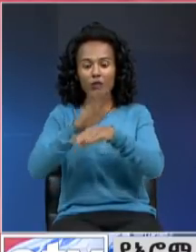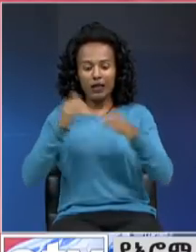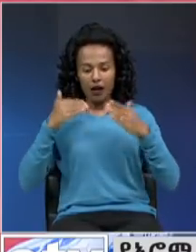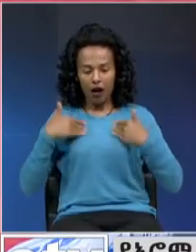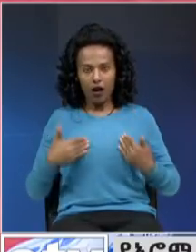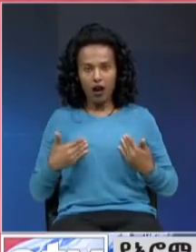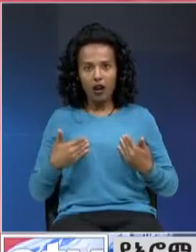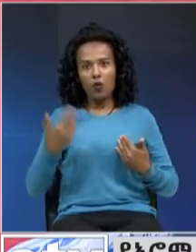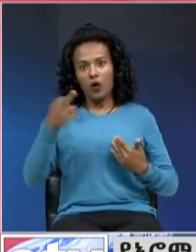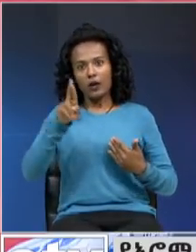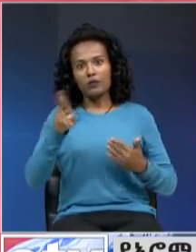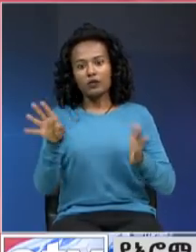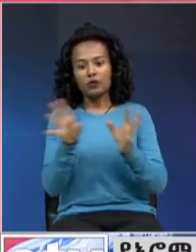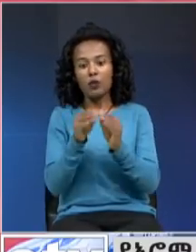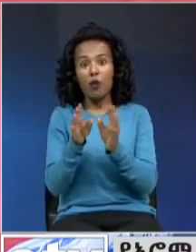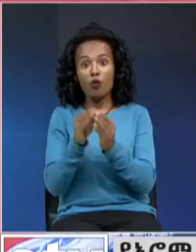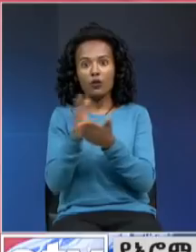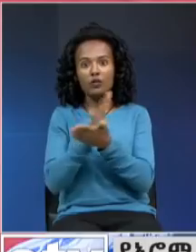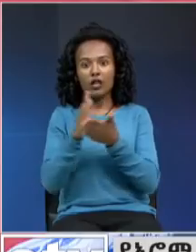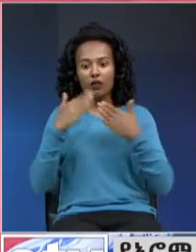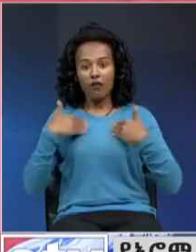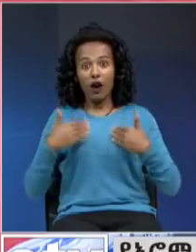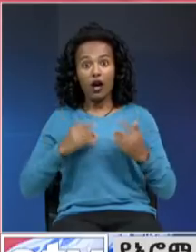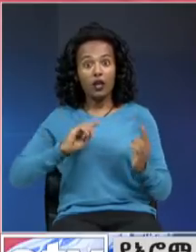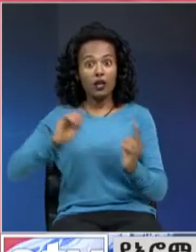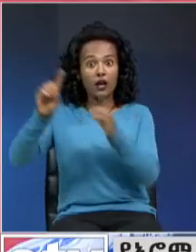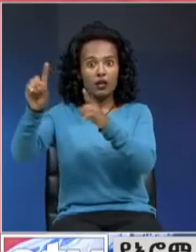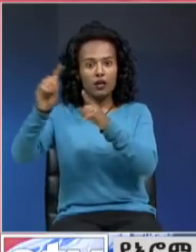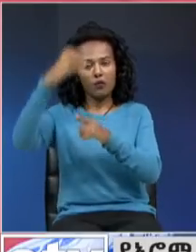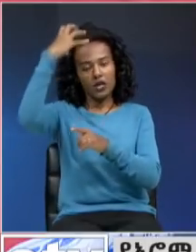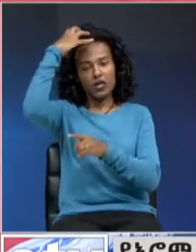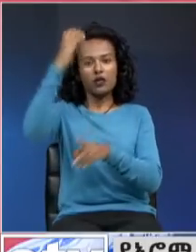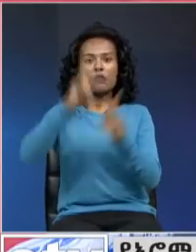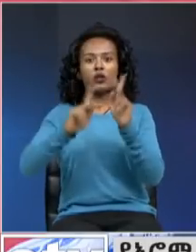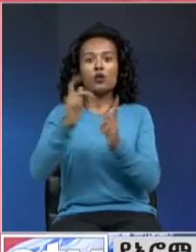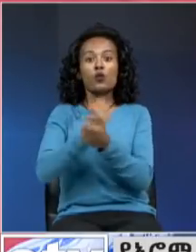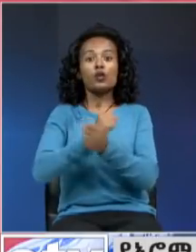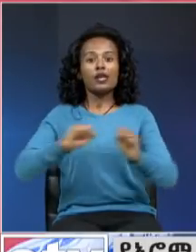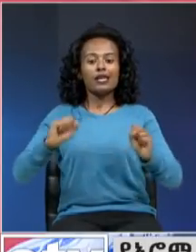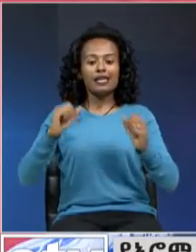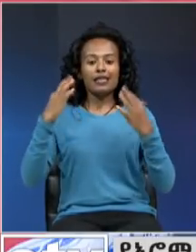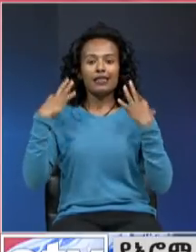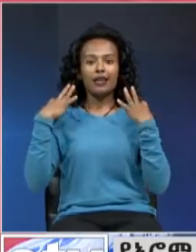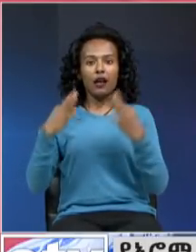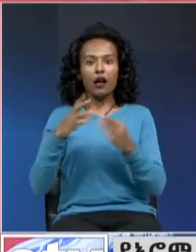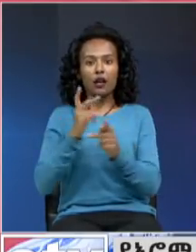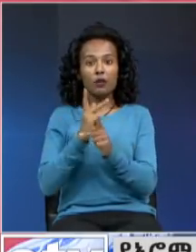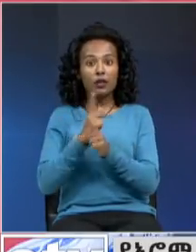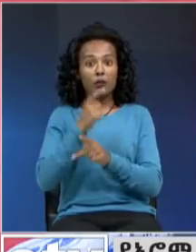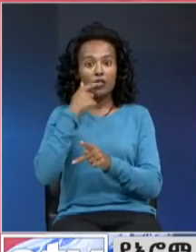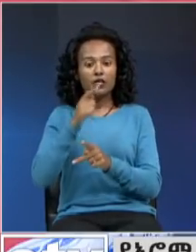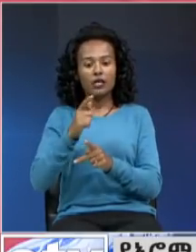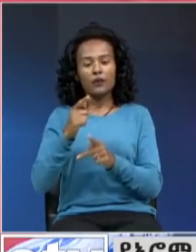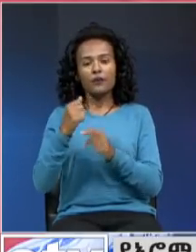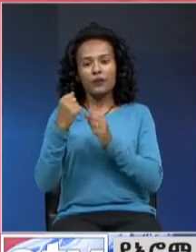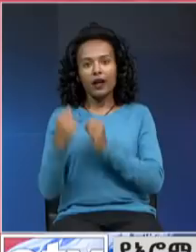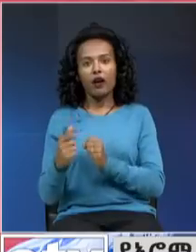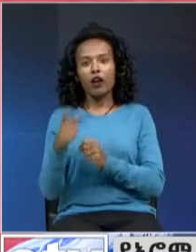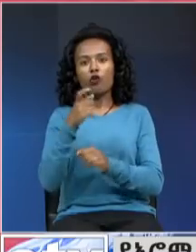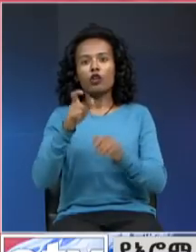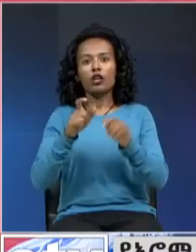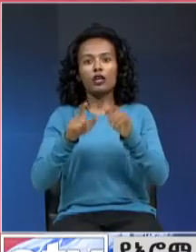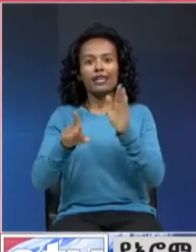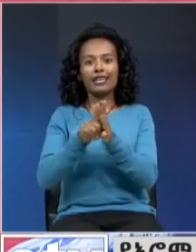ሆነ ስብሰባውን ለመሳተፍ የተገኘ አካል ላይ መንግስት የህብረተሰቡን ደህንነት የህብረተሰቡን ጤና ለመጠበቅ ሲል ጥብቅ የሆነ ህግ